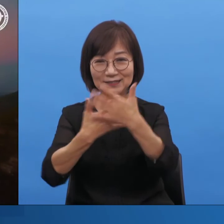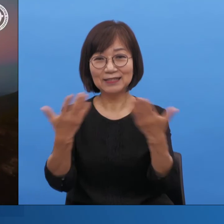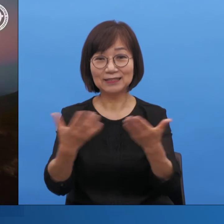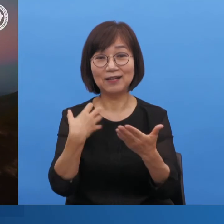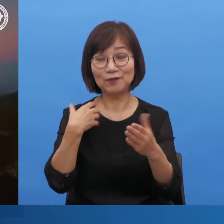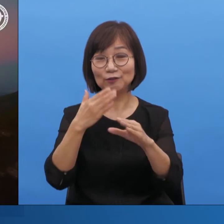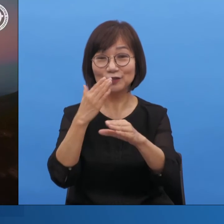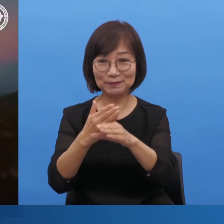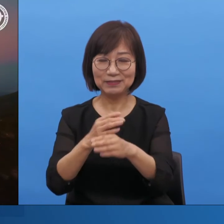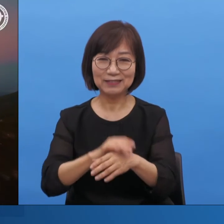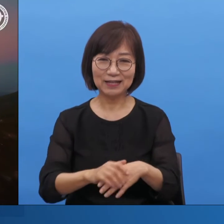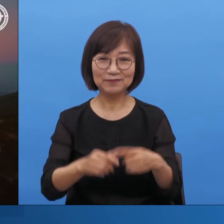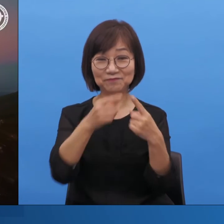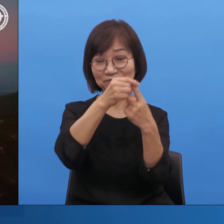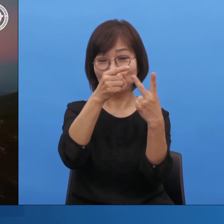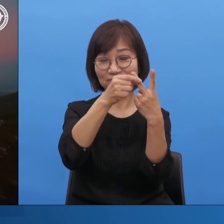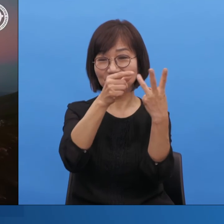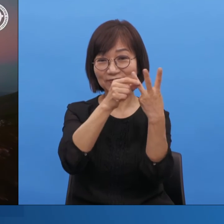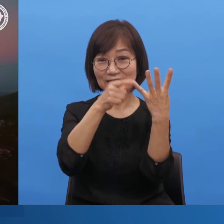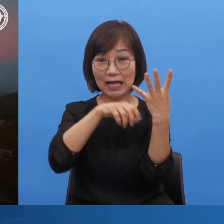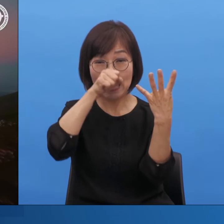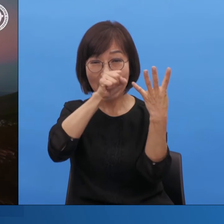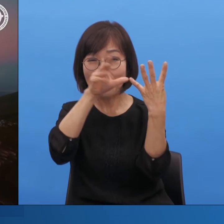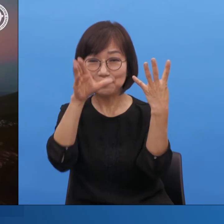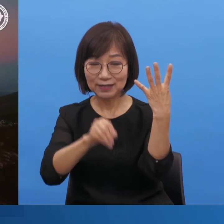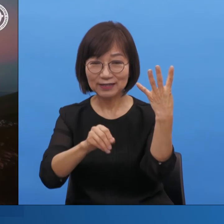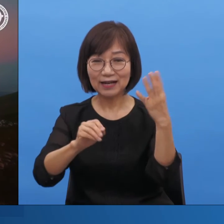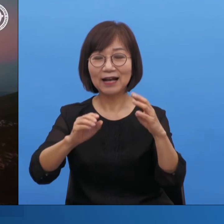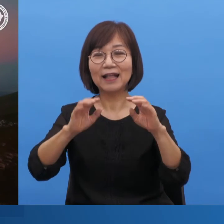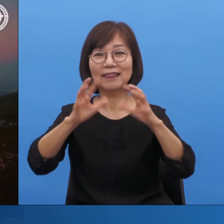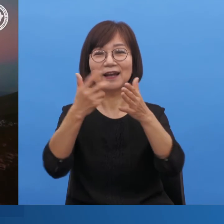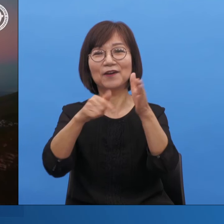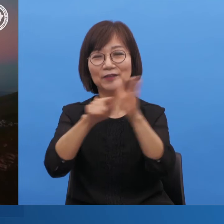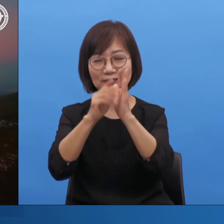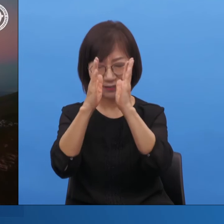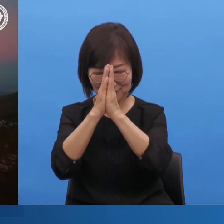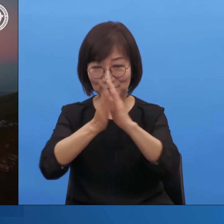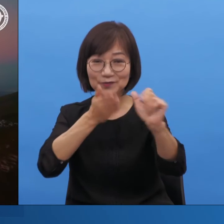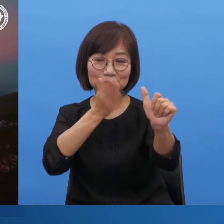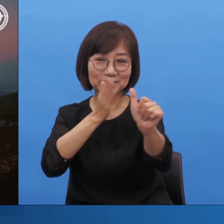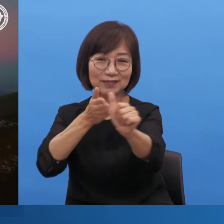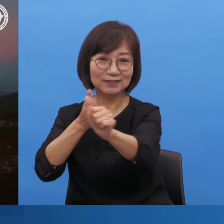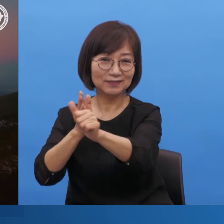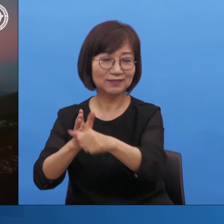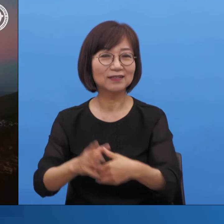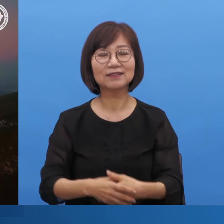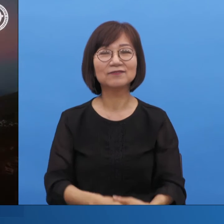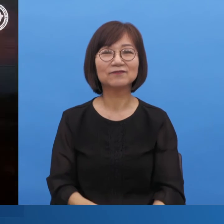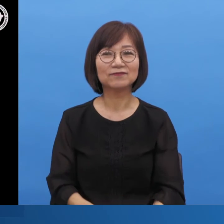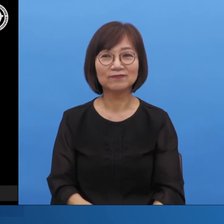이번 주는 르완다, 부룬디, 탄자니아, 모잠비크를 위해 많은 기도 부탁드립니다.